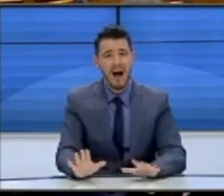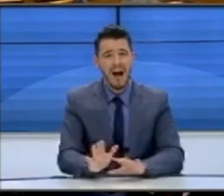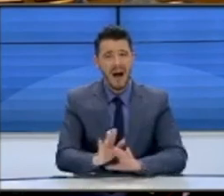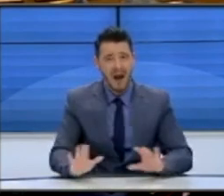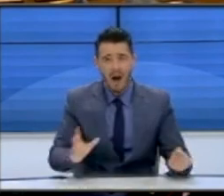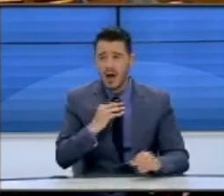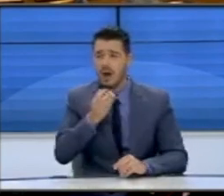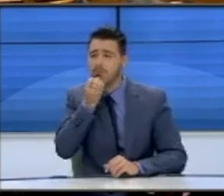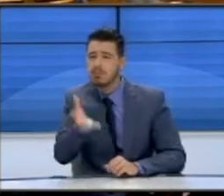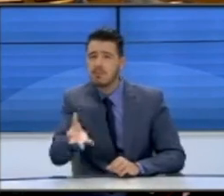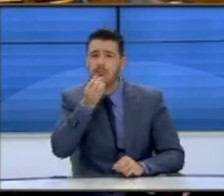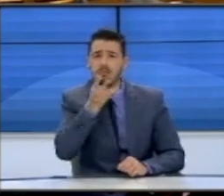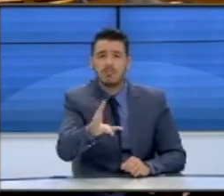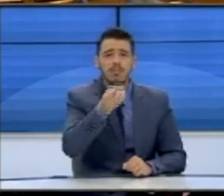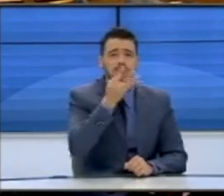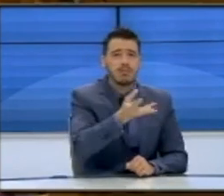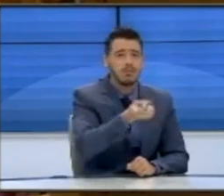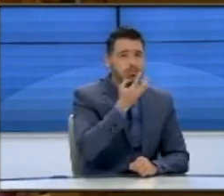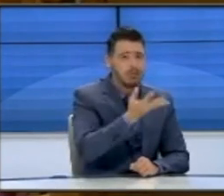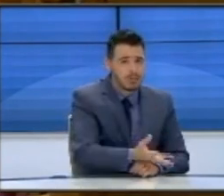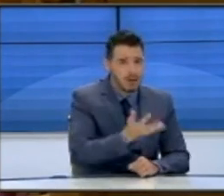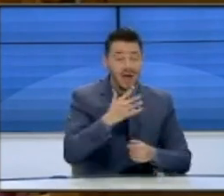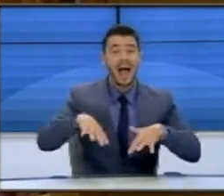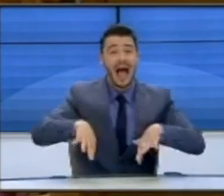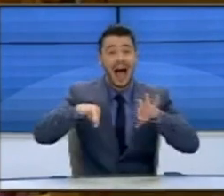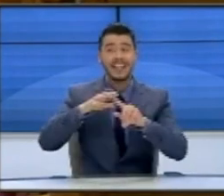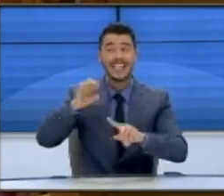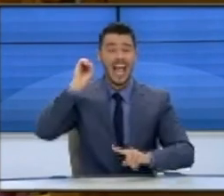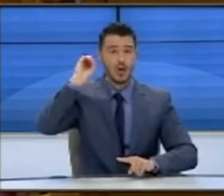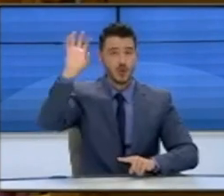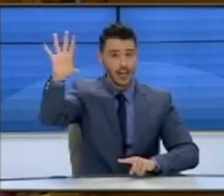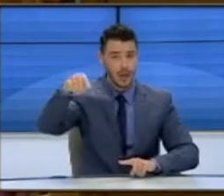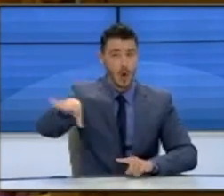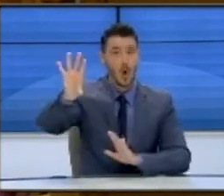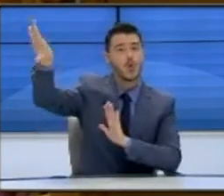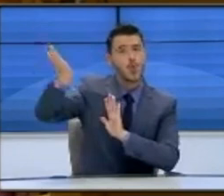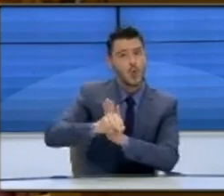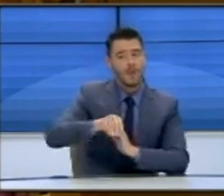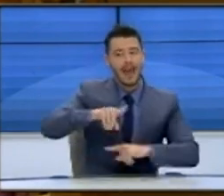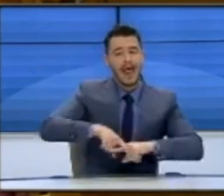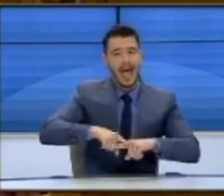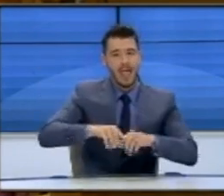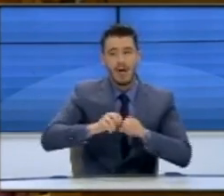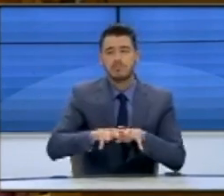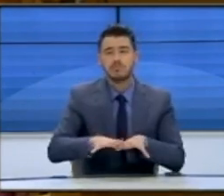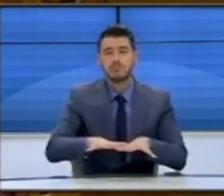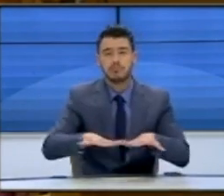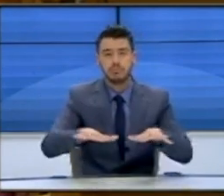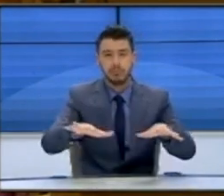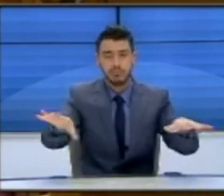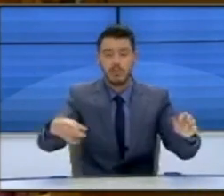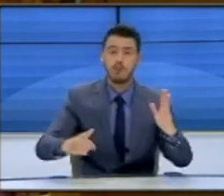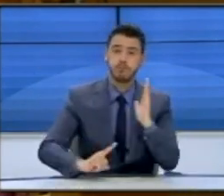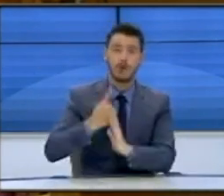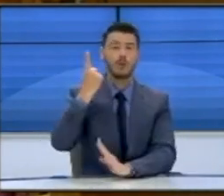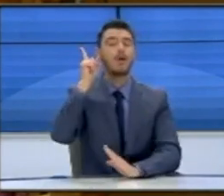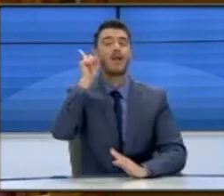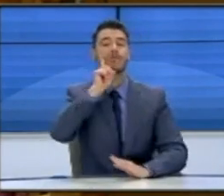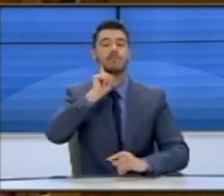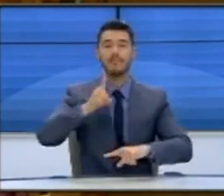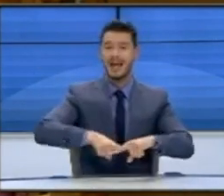κοινωνία. Για πρώτη φορά οι Ελληνίδες μπόρεσαν και